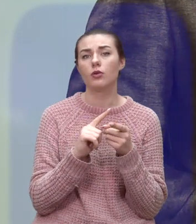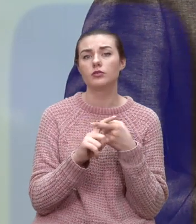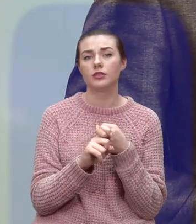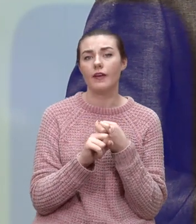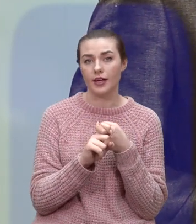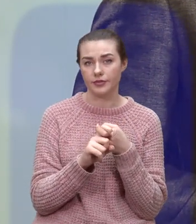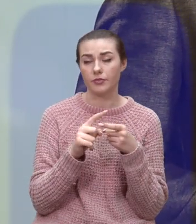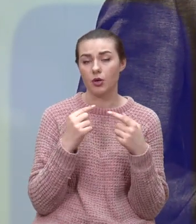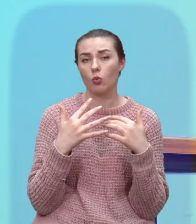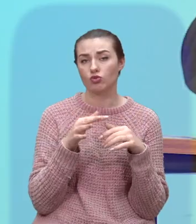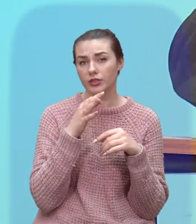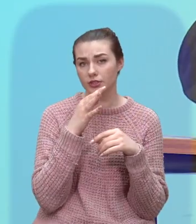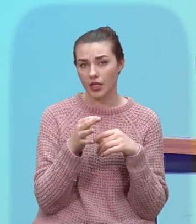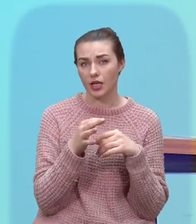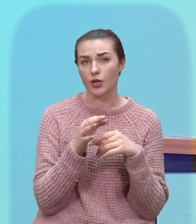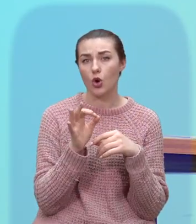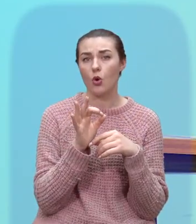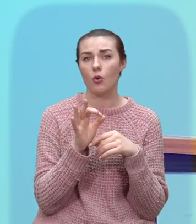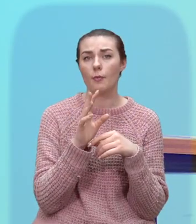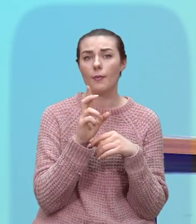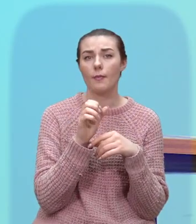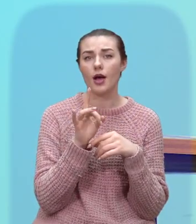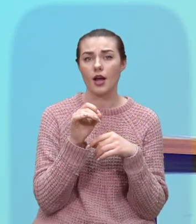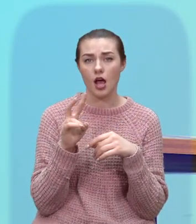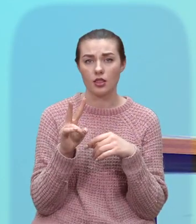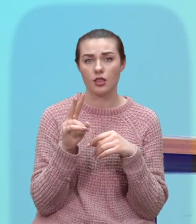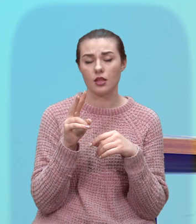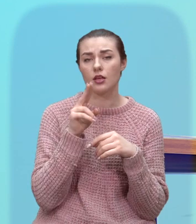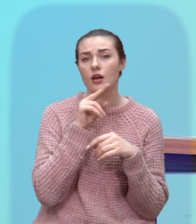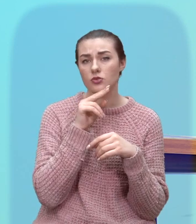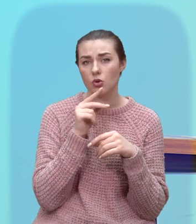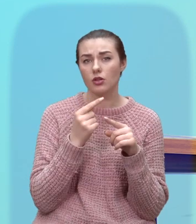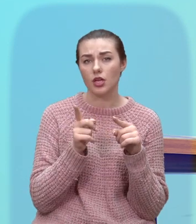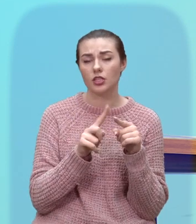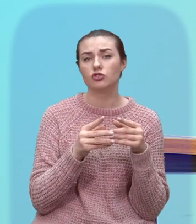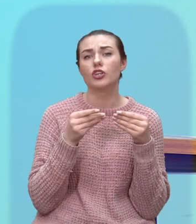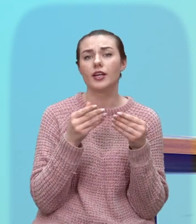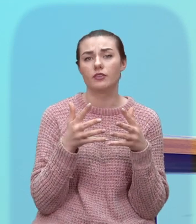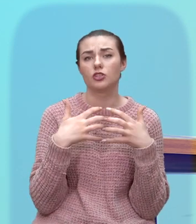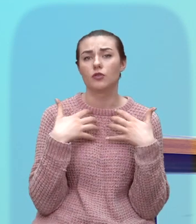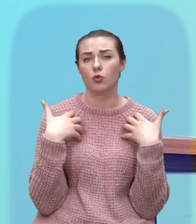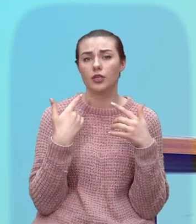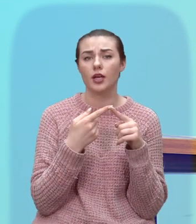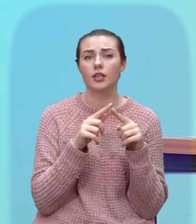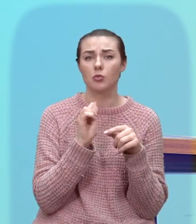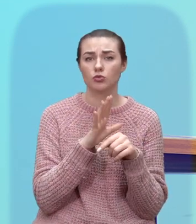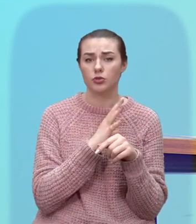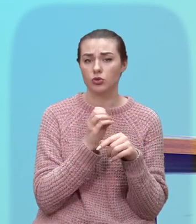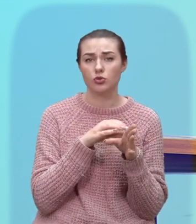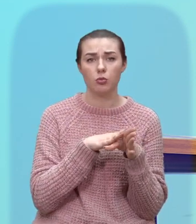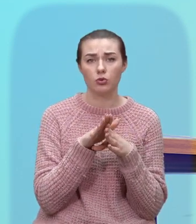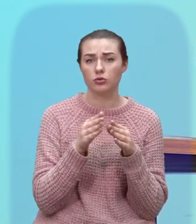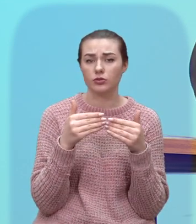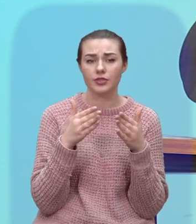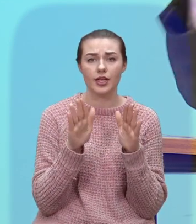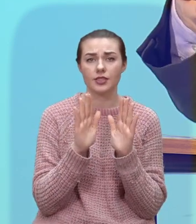взаимосвязь но мы уже упомянули барана и козла это действительно жертвенные животные это может быть еще до